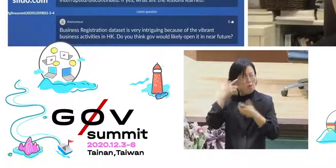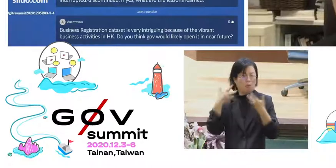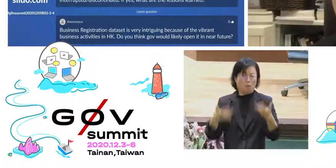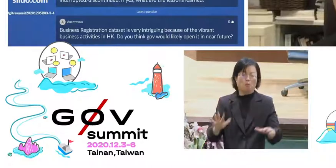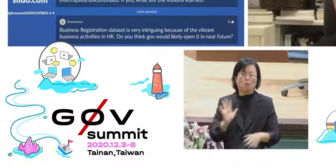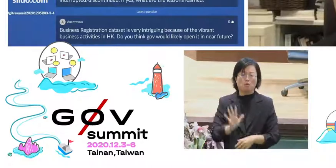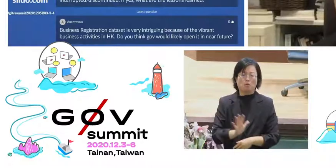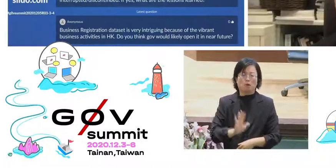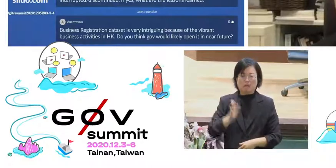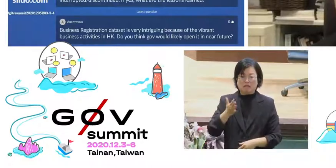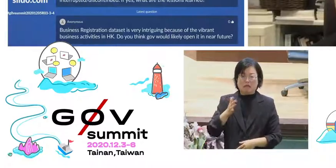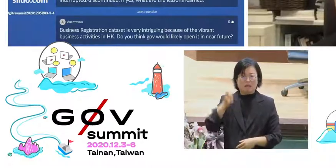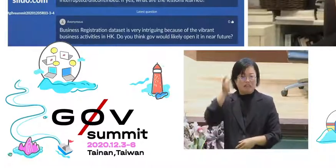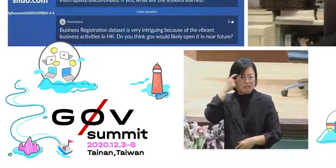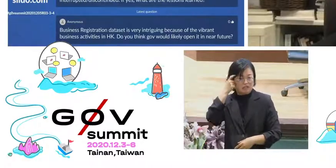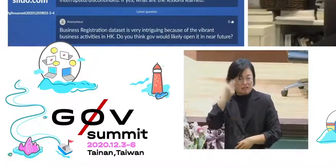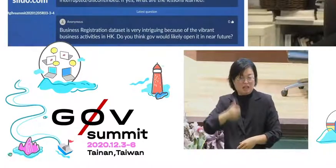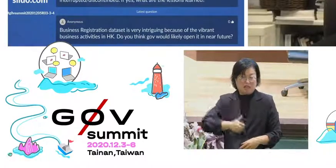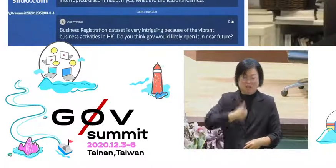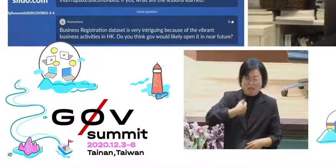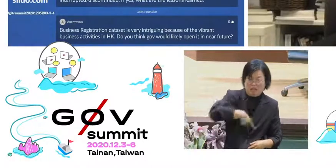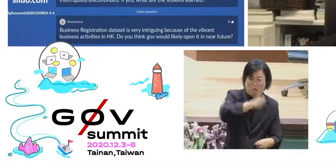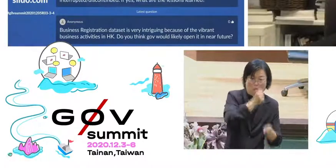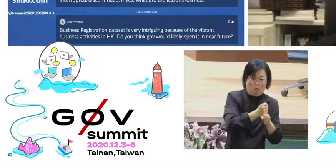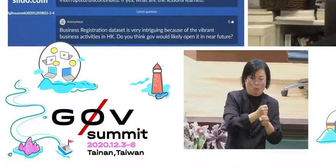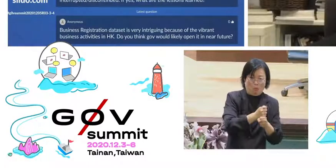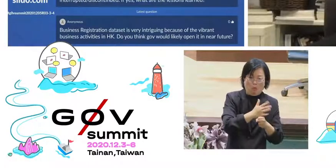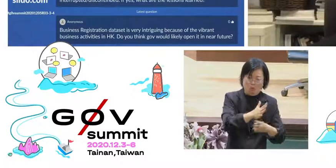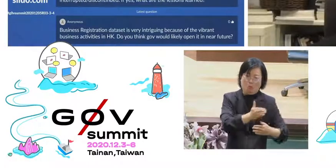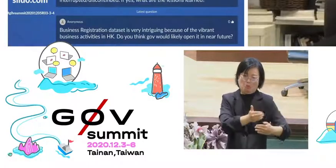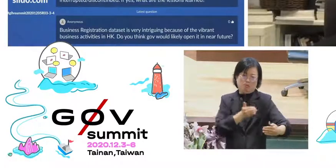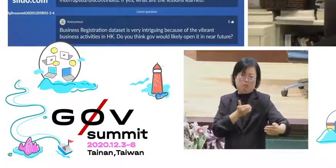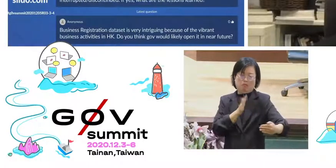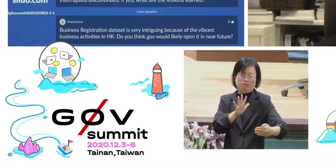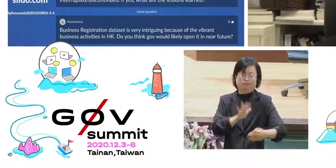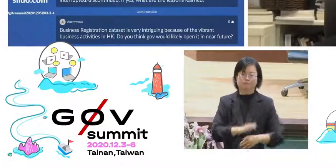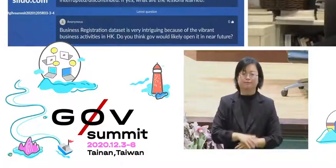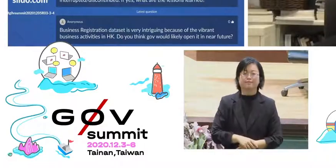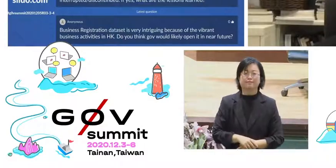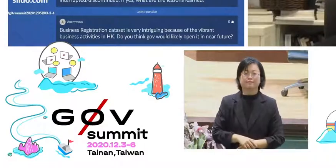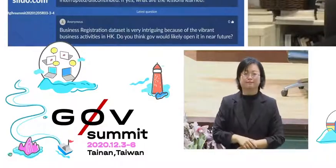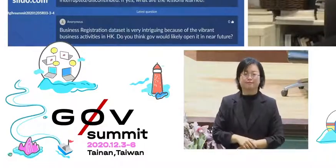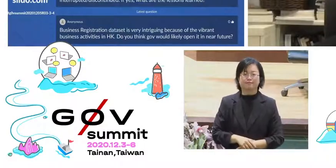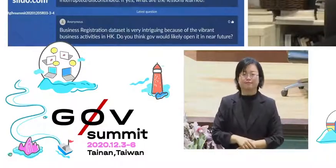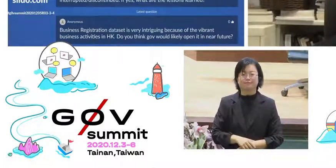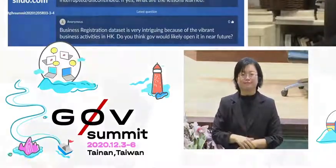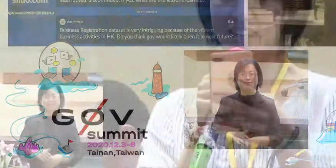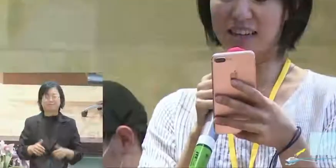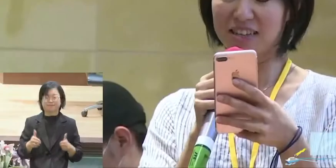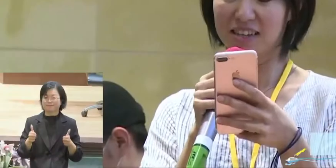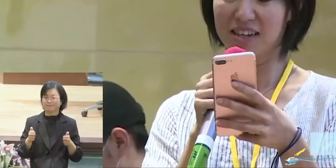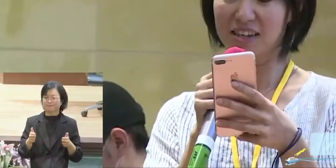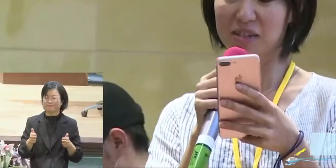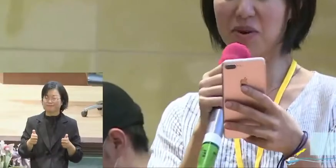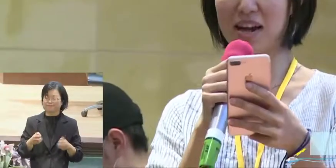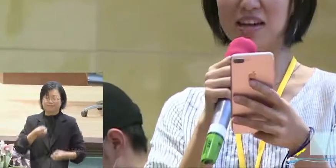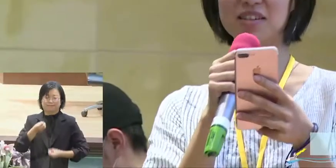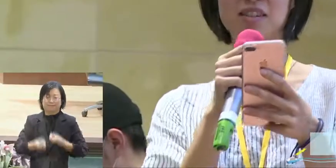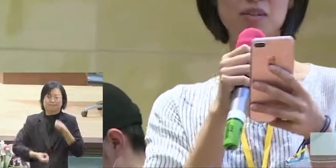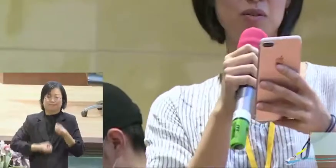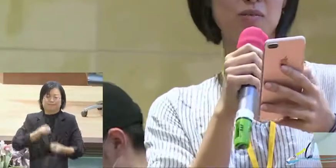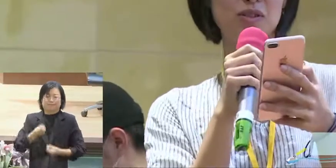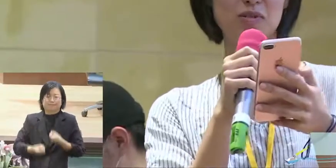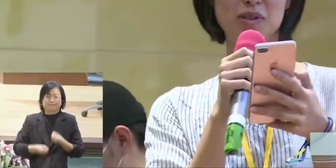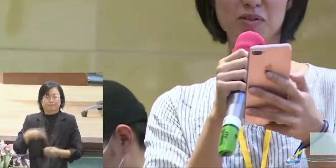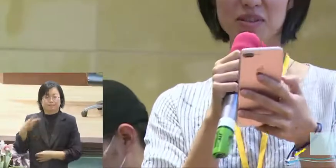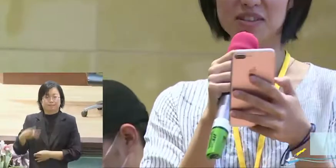实际起来也跟现实有一定的距离。 好，那谢谢这边的分享。那另外还有一